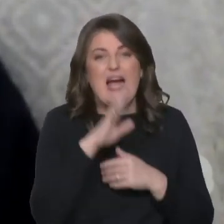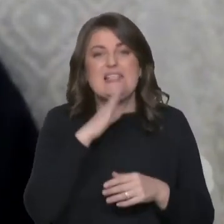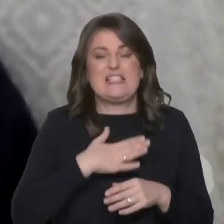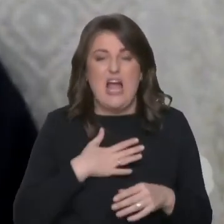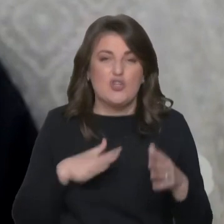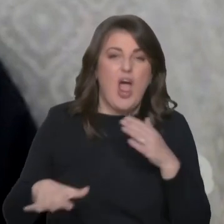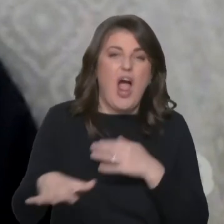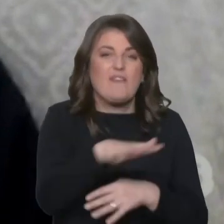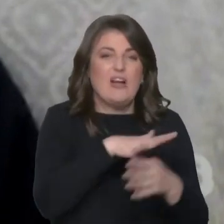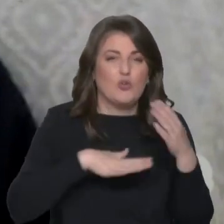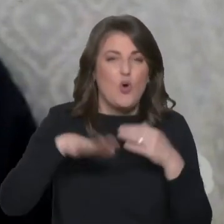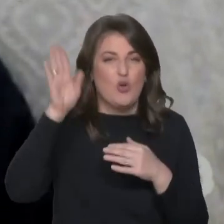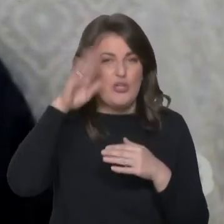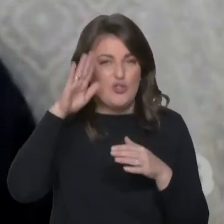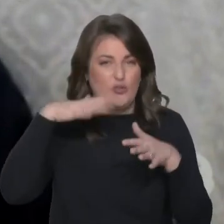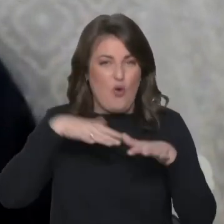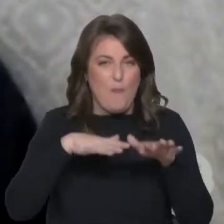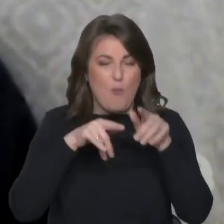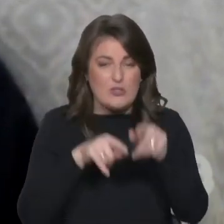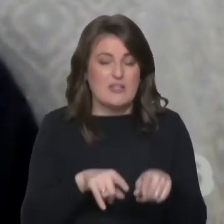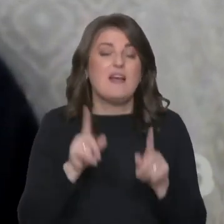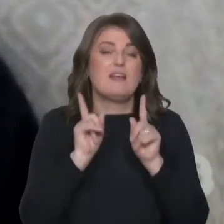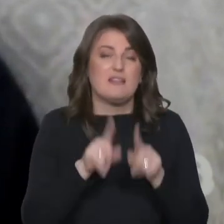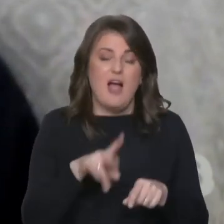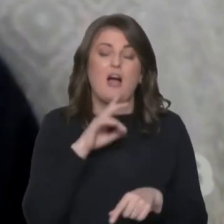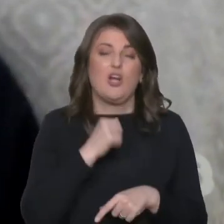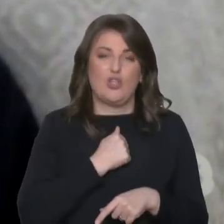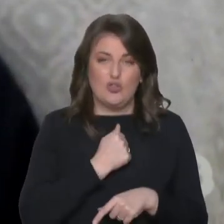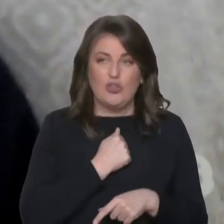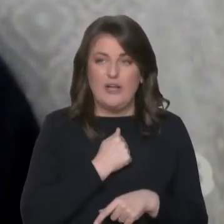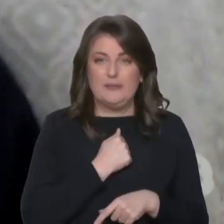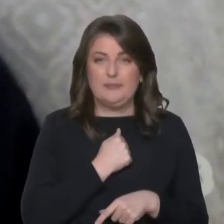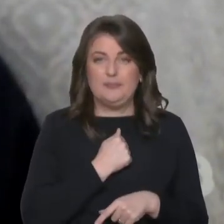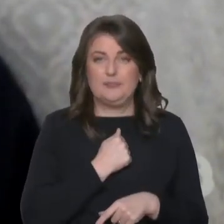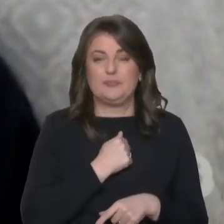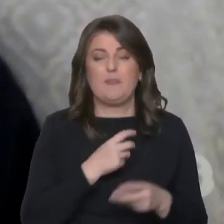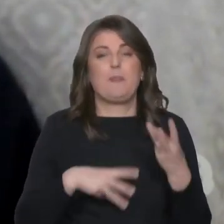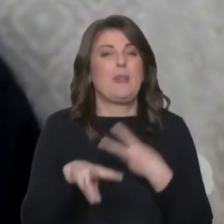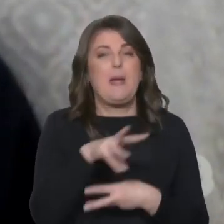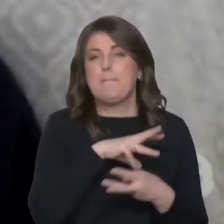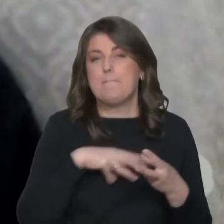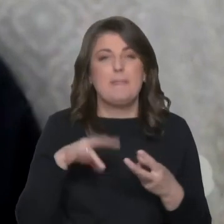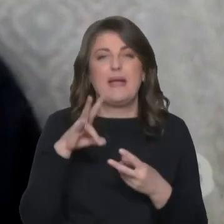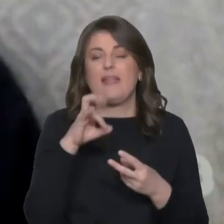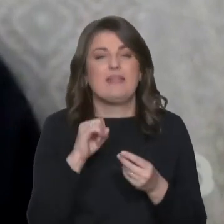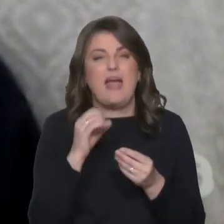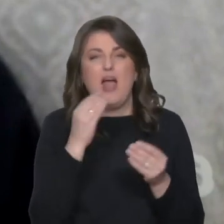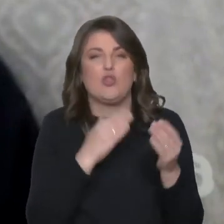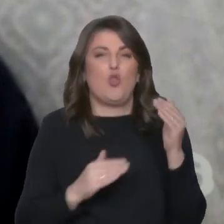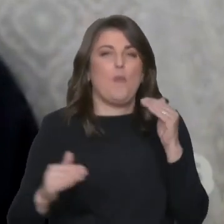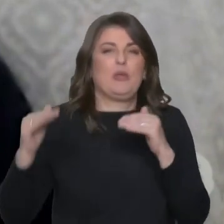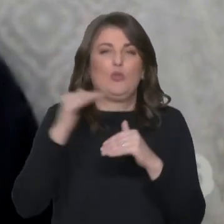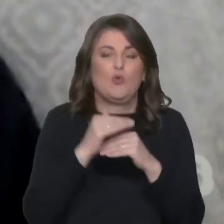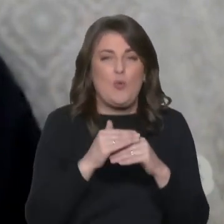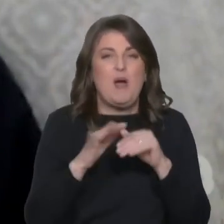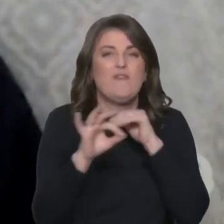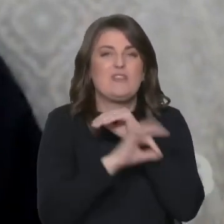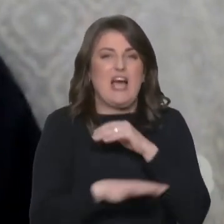акваторії Чорноморської. Так, на жаль, ми не домінуємо і в західній